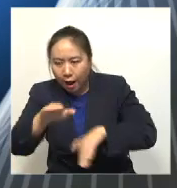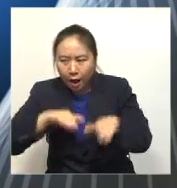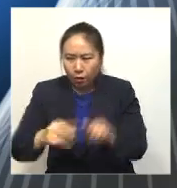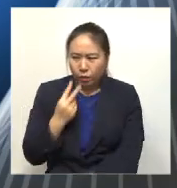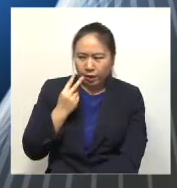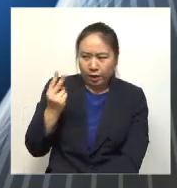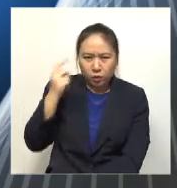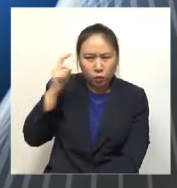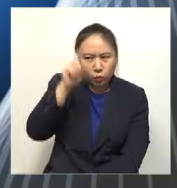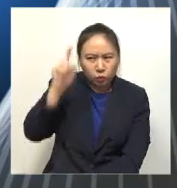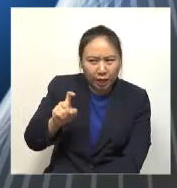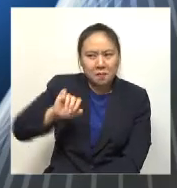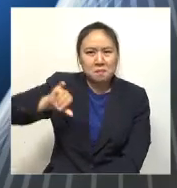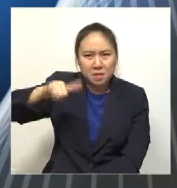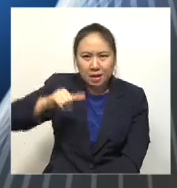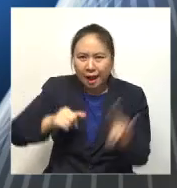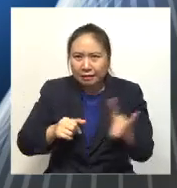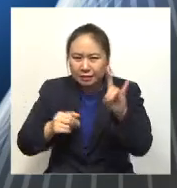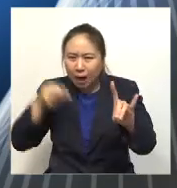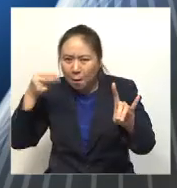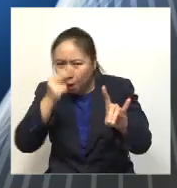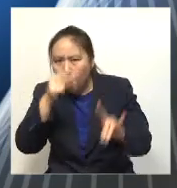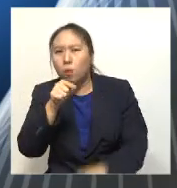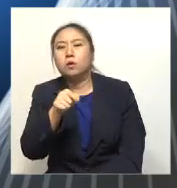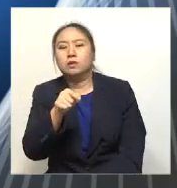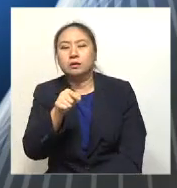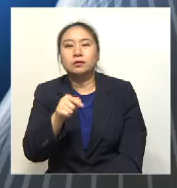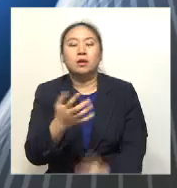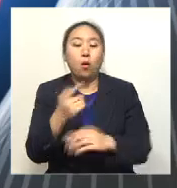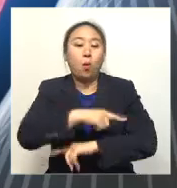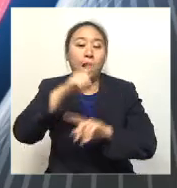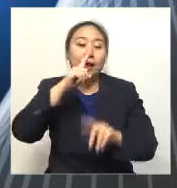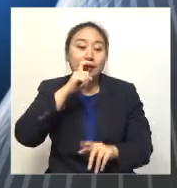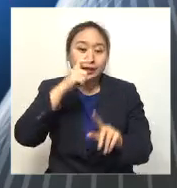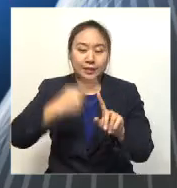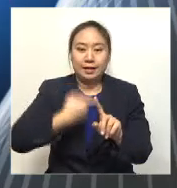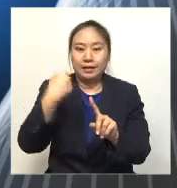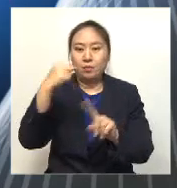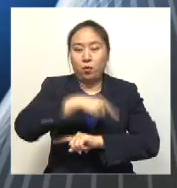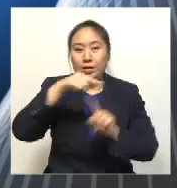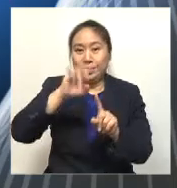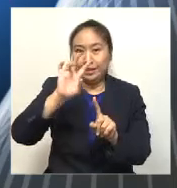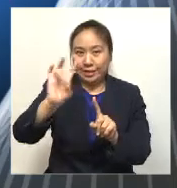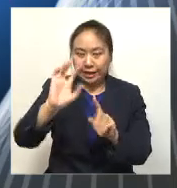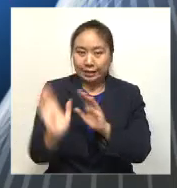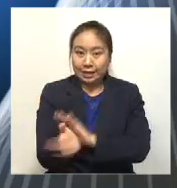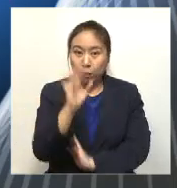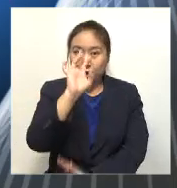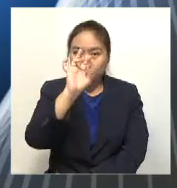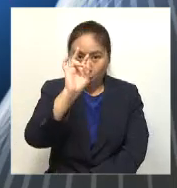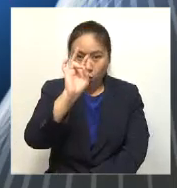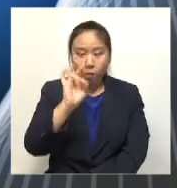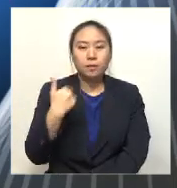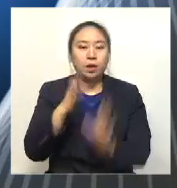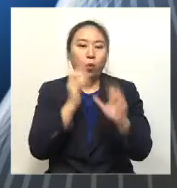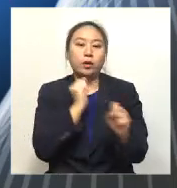งสัยว่าจะล่าสัตว์จากสายที่วางไว้ในพื้นที่วันอาทิตย์ที่7ตุลาคมเวลา7นาฬิกาทางอุทยานก็เลยระดมเ